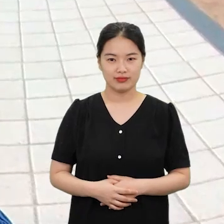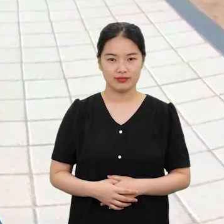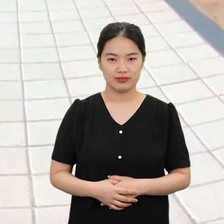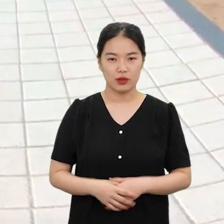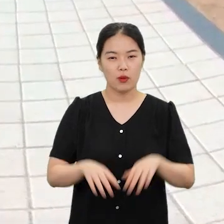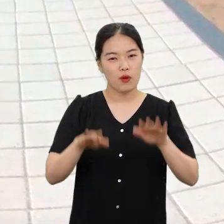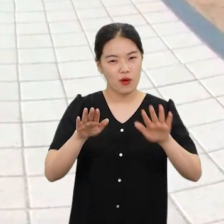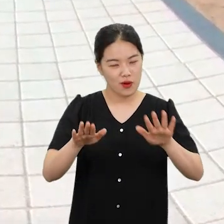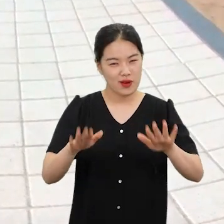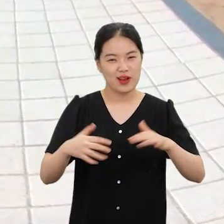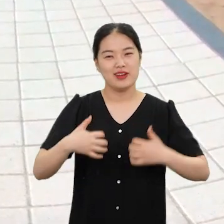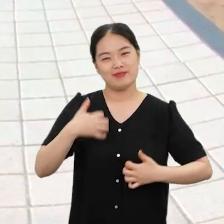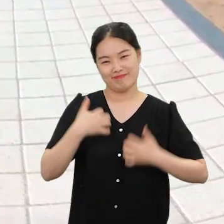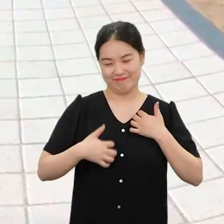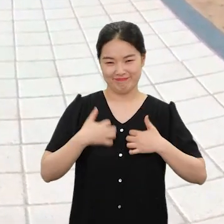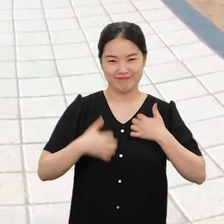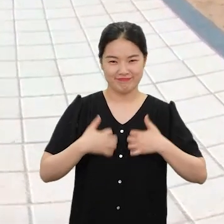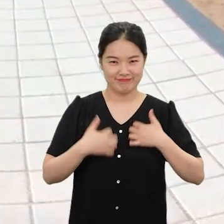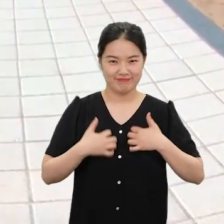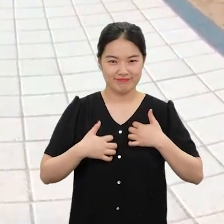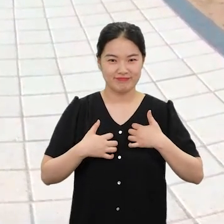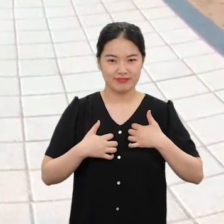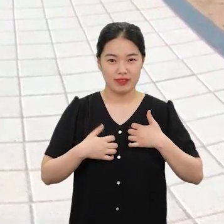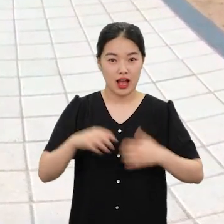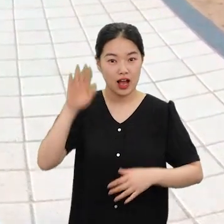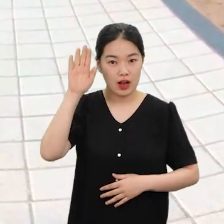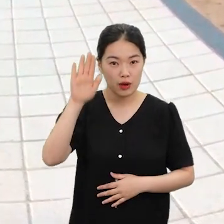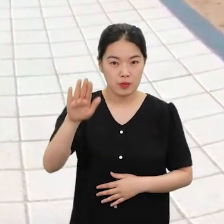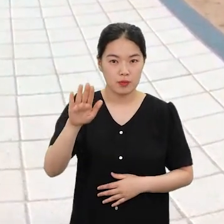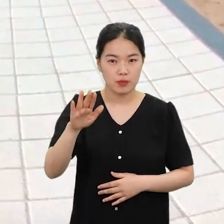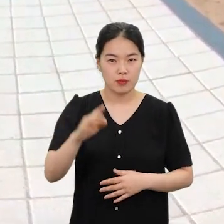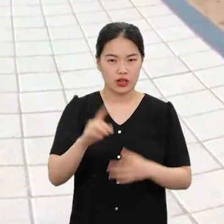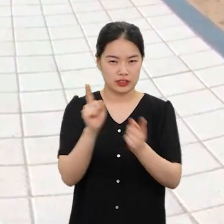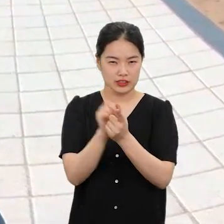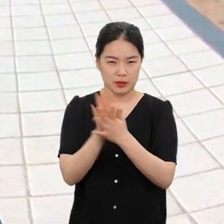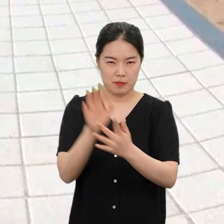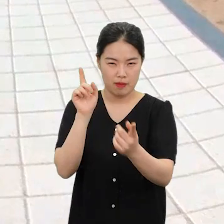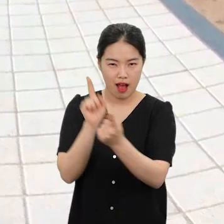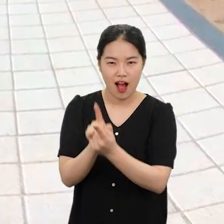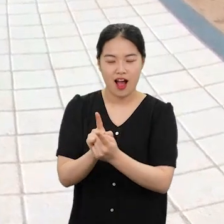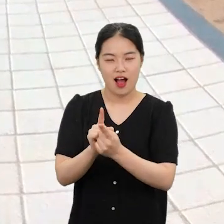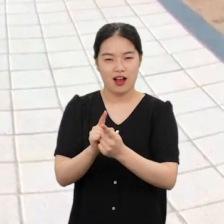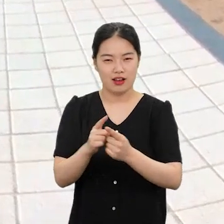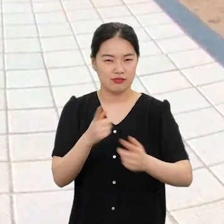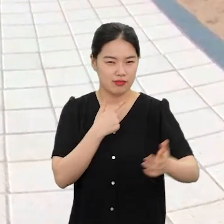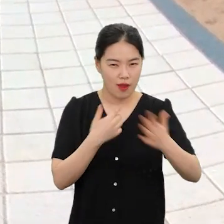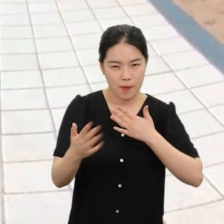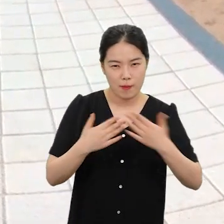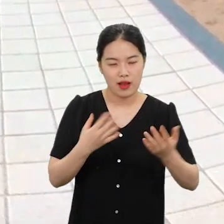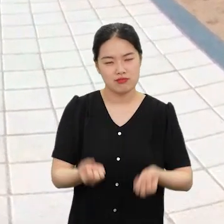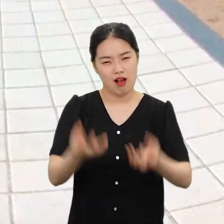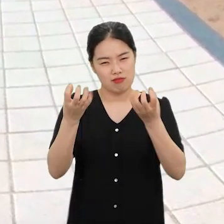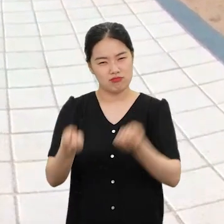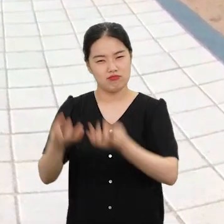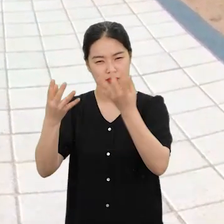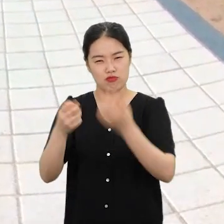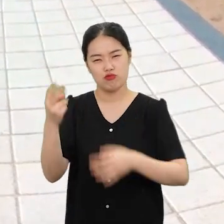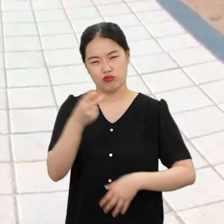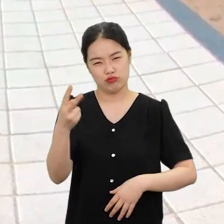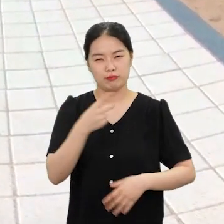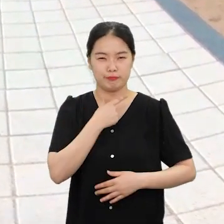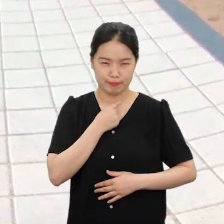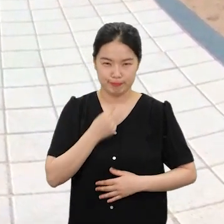오늘 너무 즐거웠고요. 앞으로도 이렇게 친구들하고 활동할 수 있는 행사가 더 있었으면